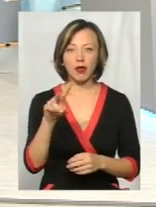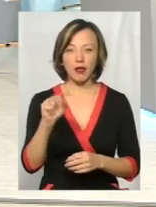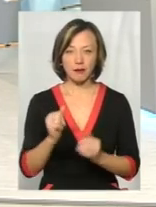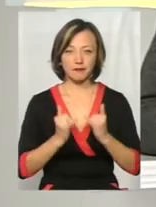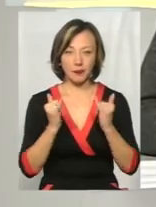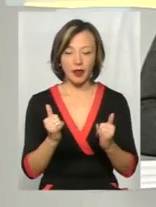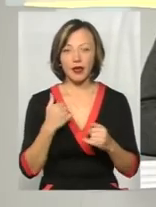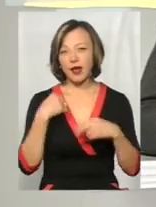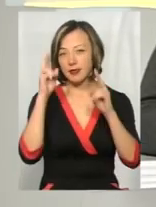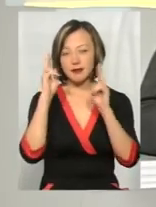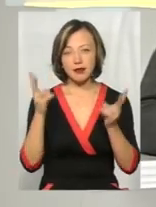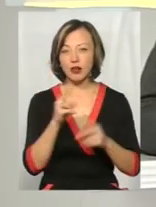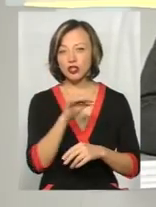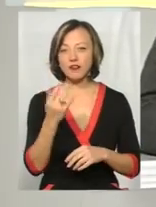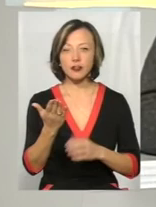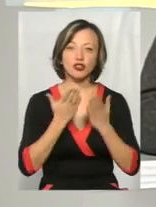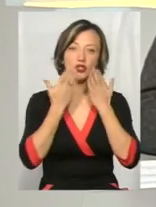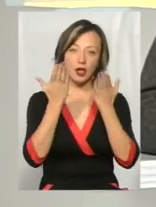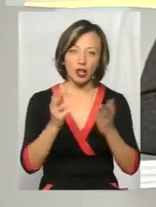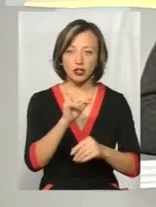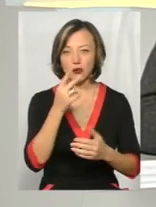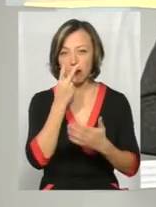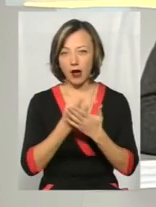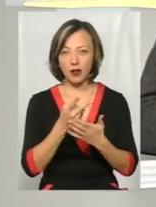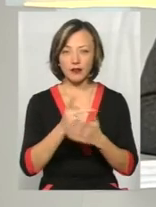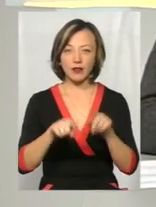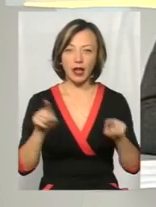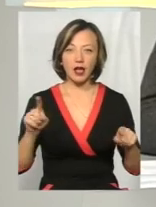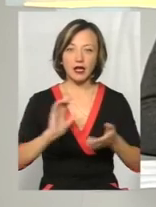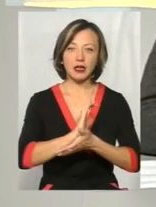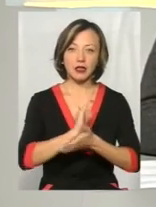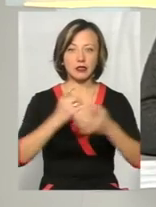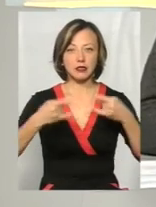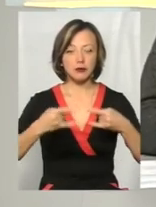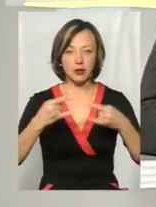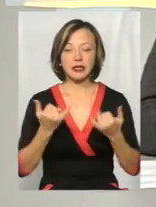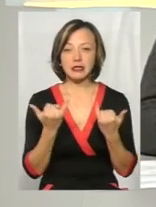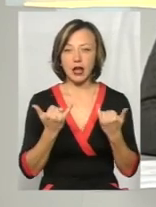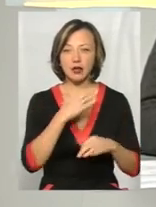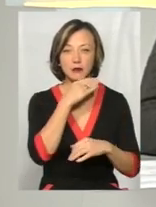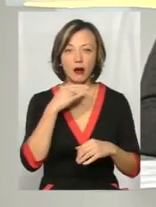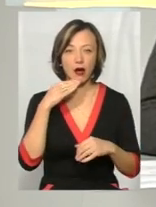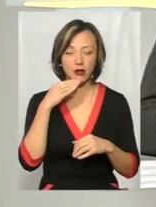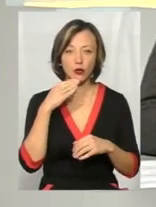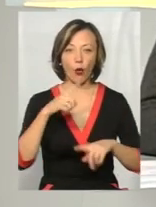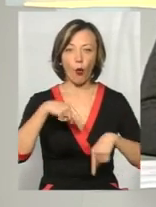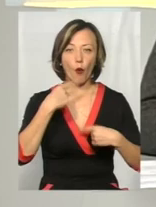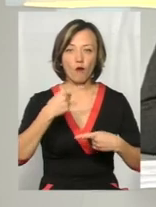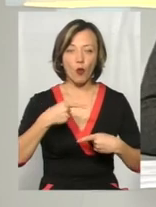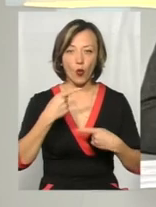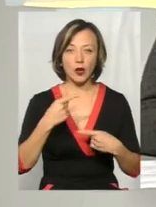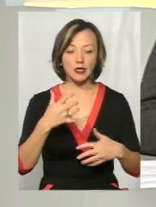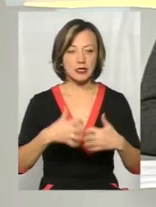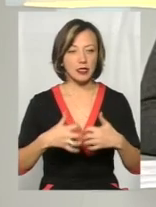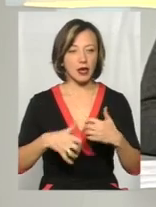я не знаю, чи ви це читали, чи ви це бачили в деяких ЗМІ, але разом з тим, от зараз дуже так багато говорять